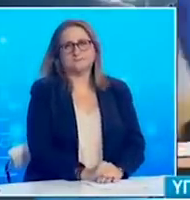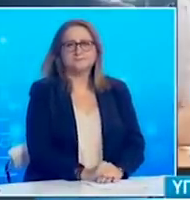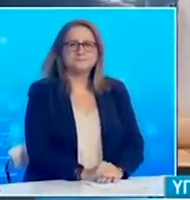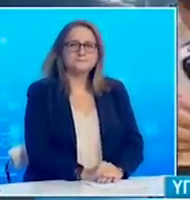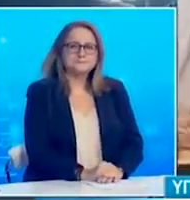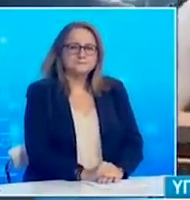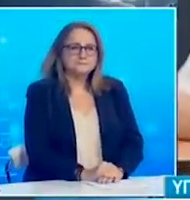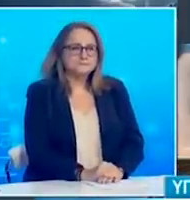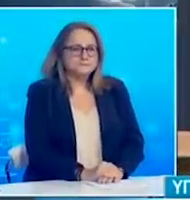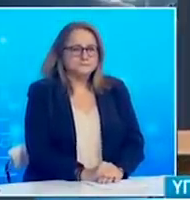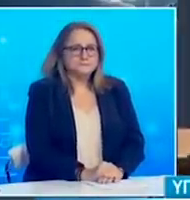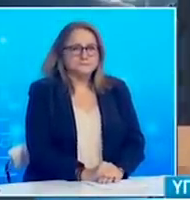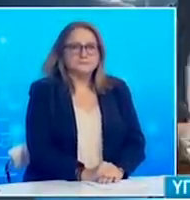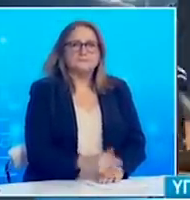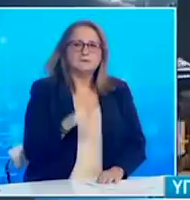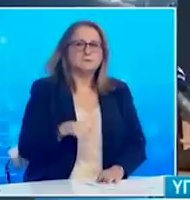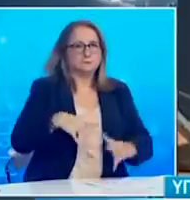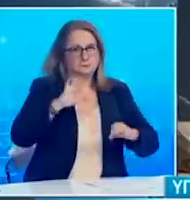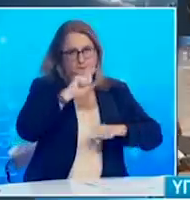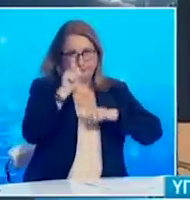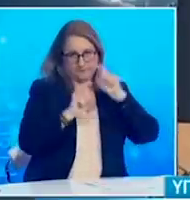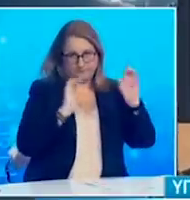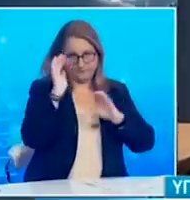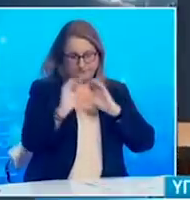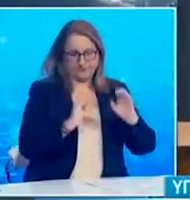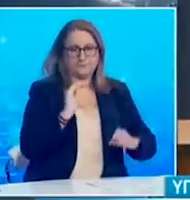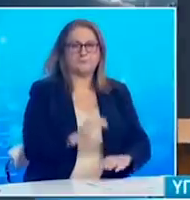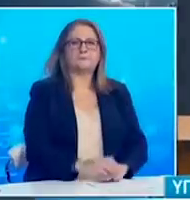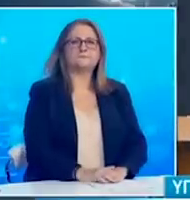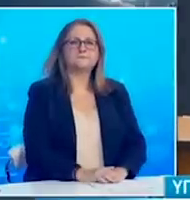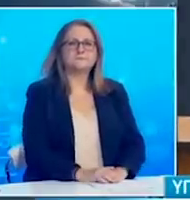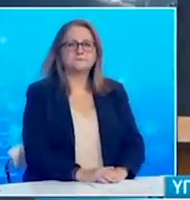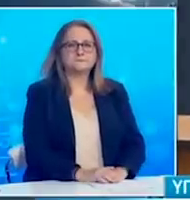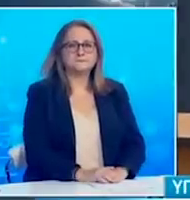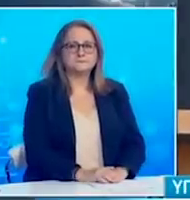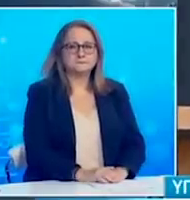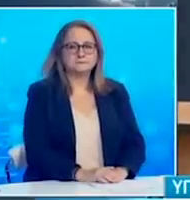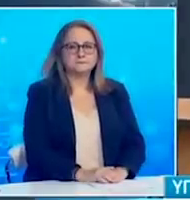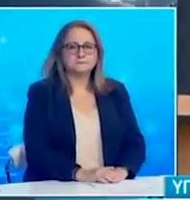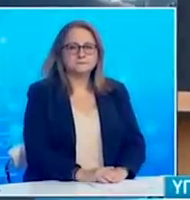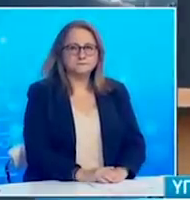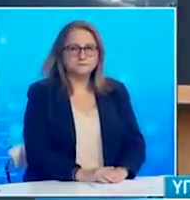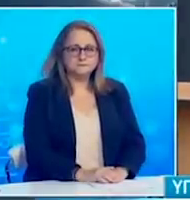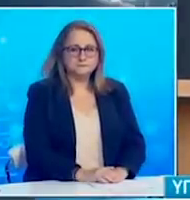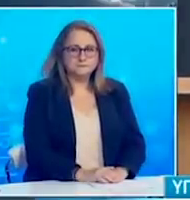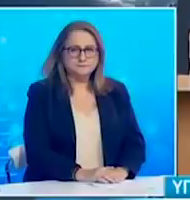Υπουργέ. Να περάσουμε σε ερωτήσεις. Η κυρία Κροντήρια, βιβλιοκτικό σταθμό Σκάι.